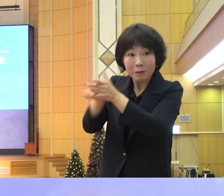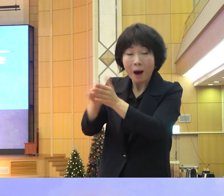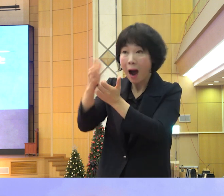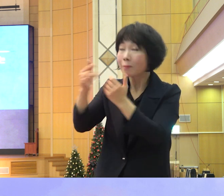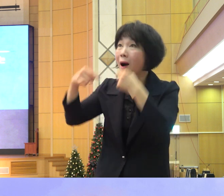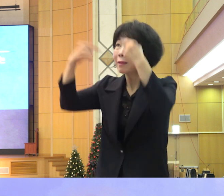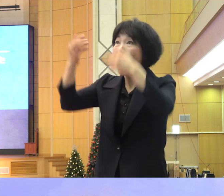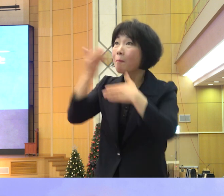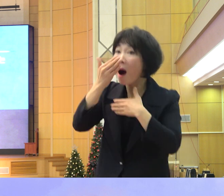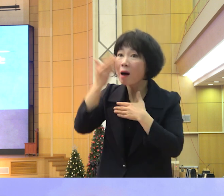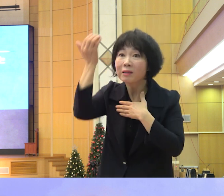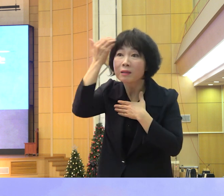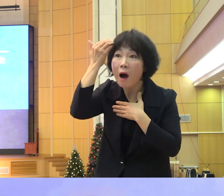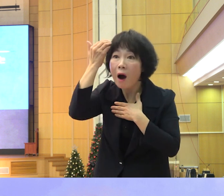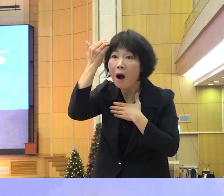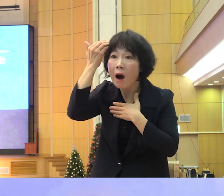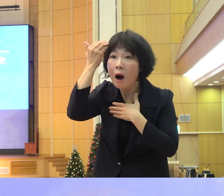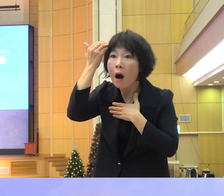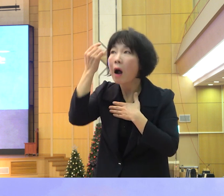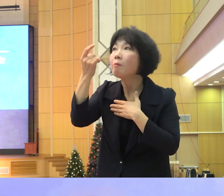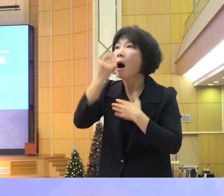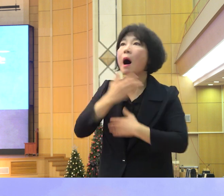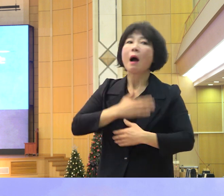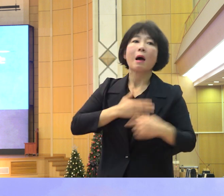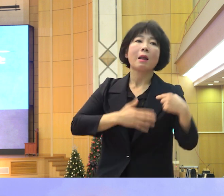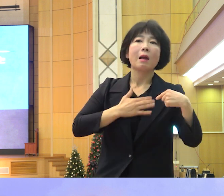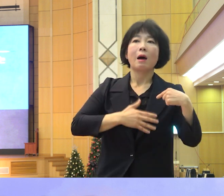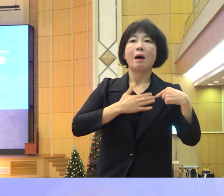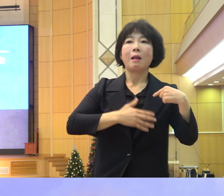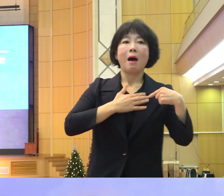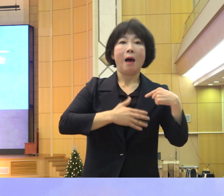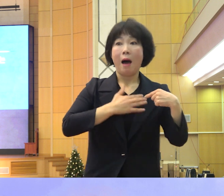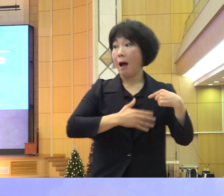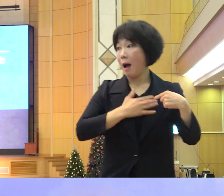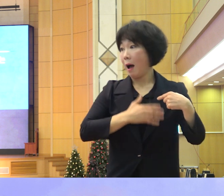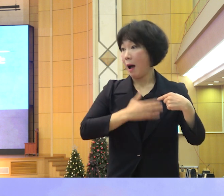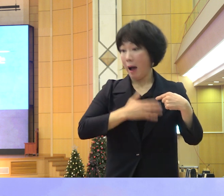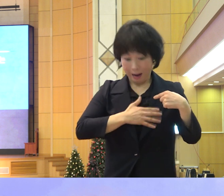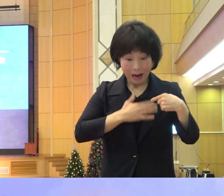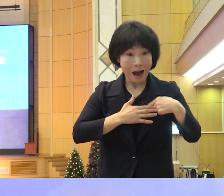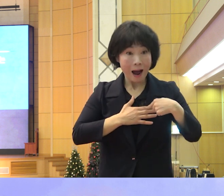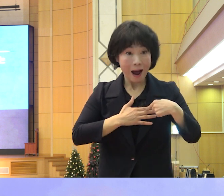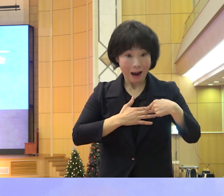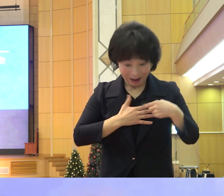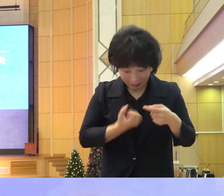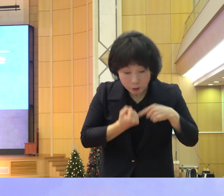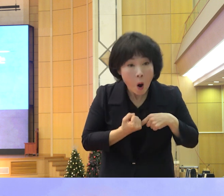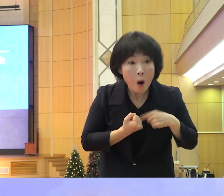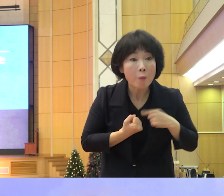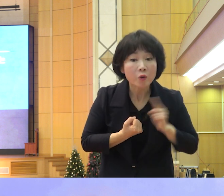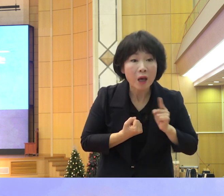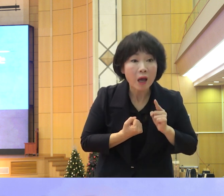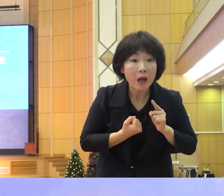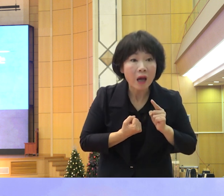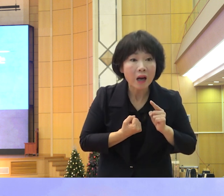거 알았어요. 그럼 알았으면 그런 아는 지식을 받은